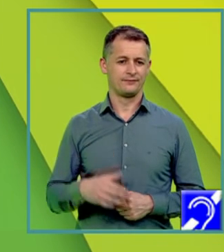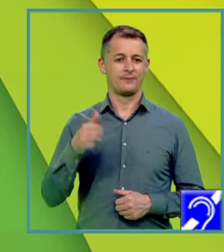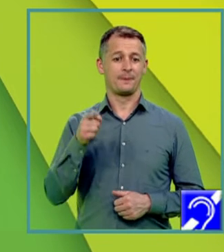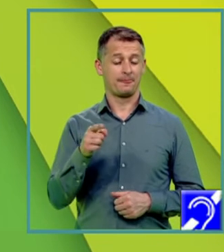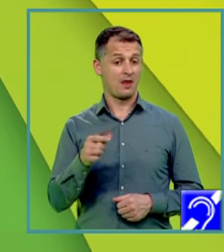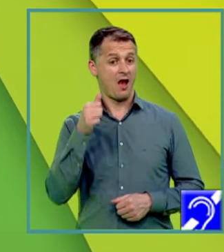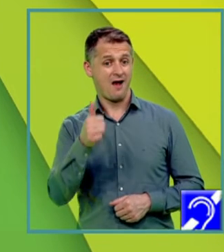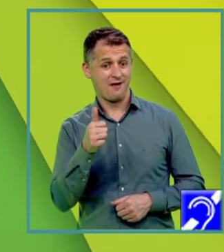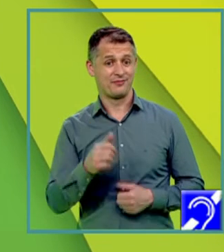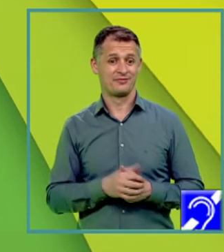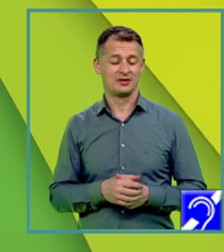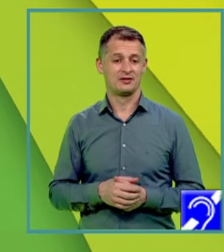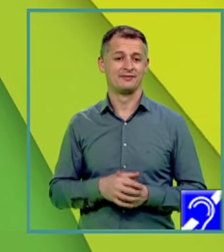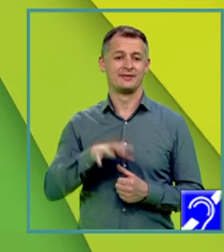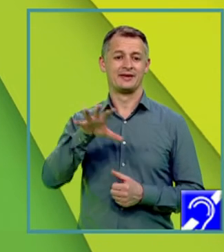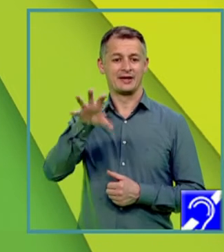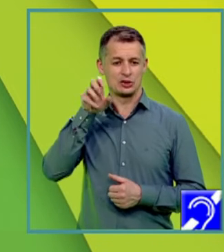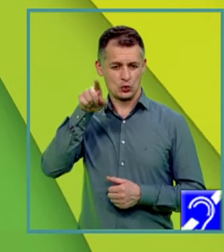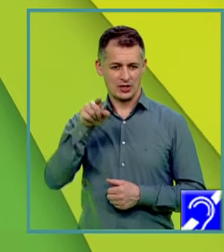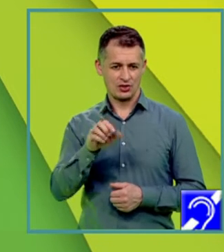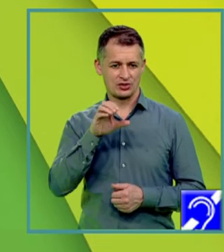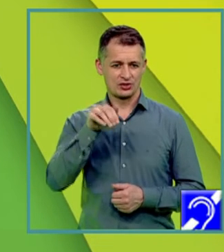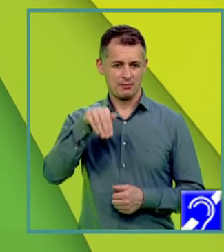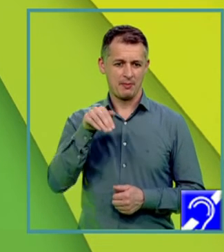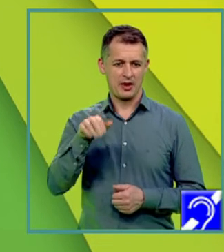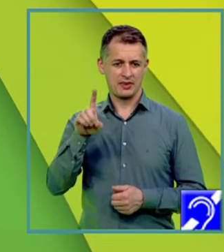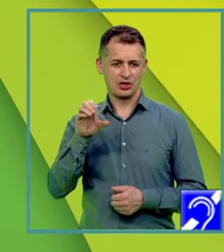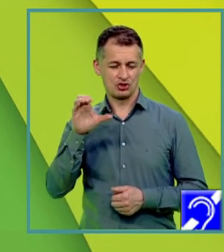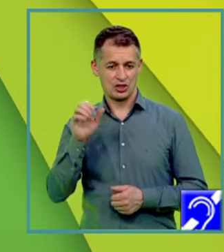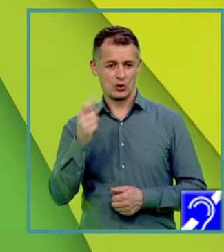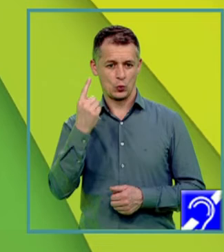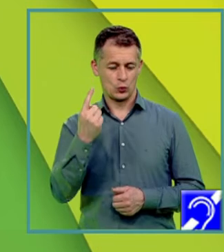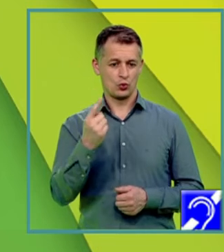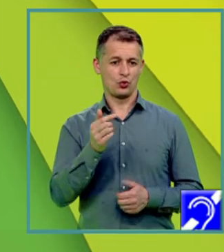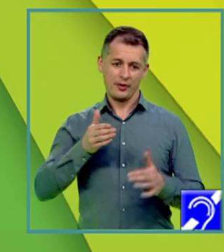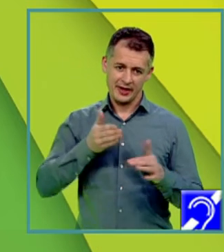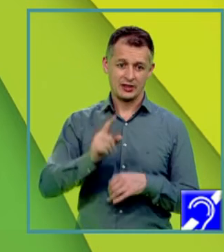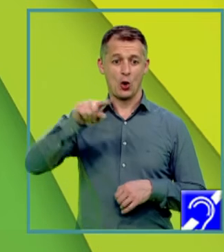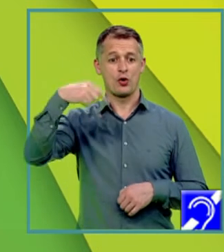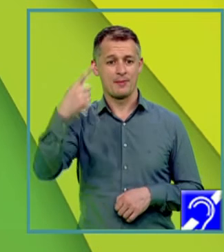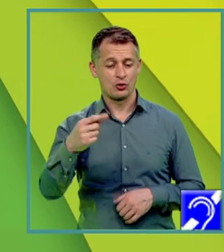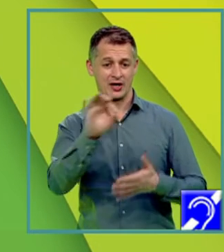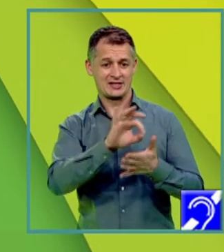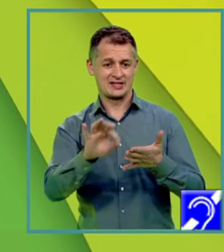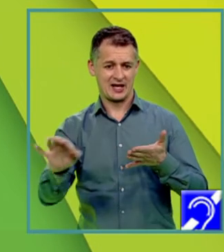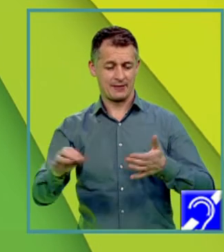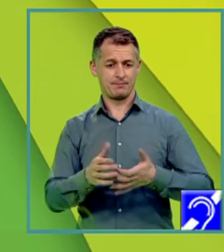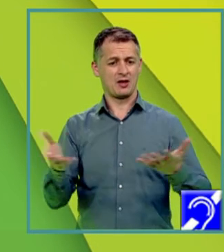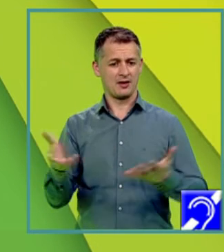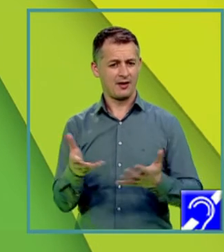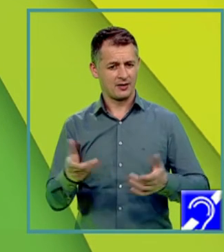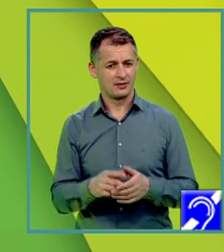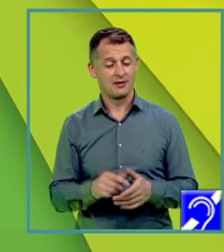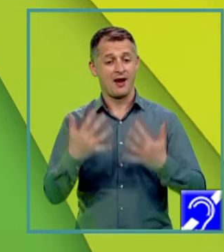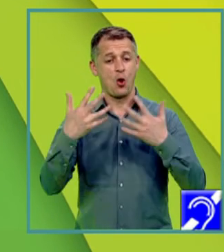în felul acesta reținută în variabila cmmdc 1 va intra în următoarea iterație care de fapt